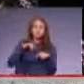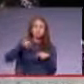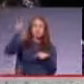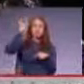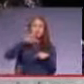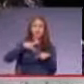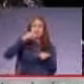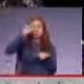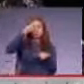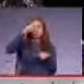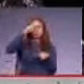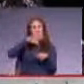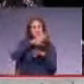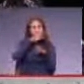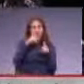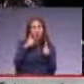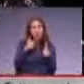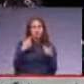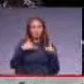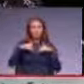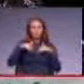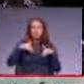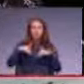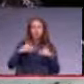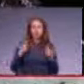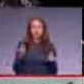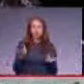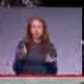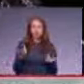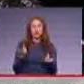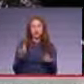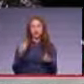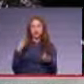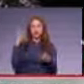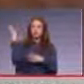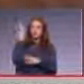من خلال الدعايه على البلد، الديكورات،